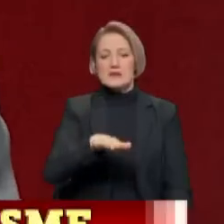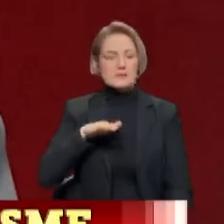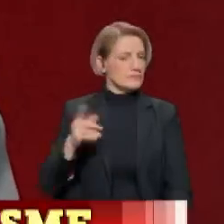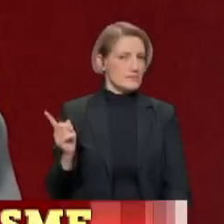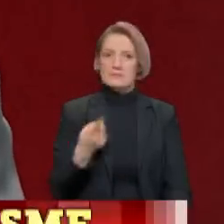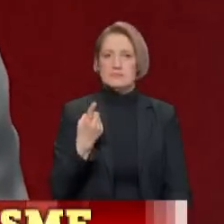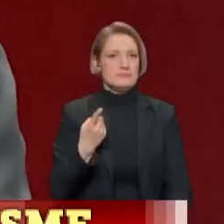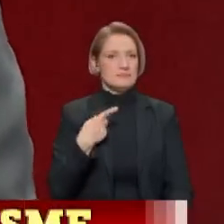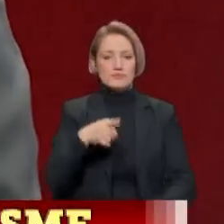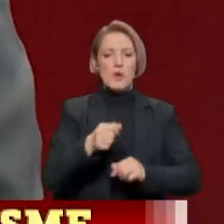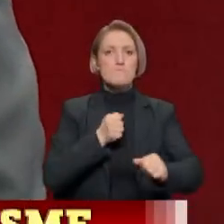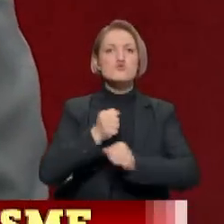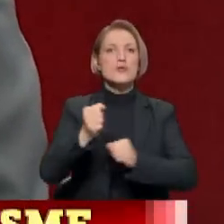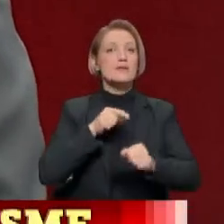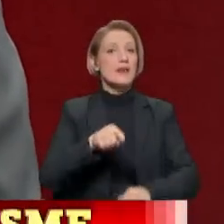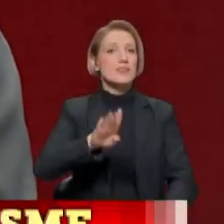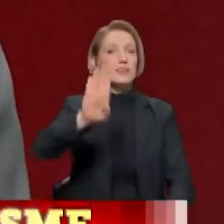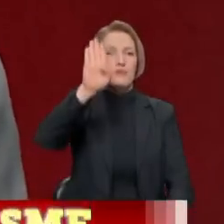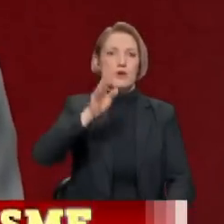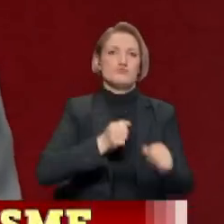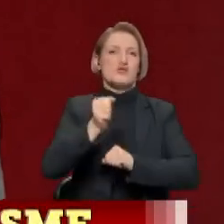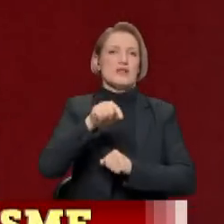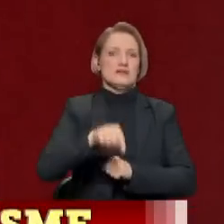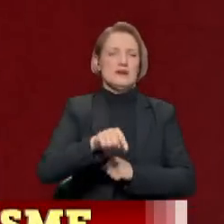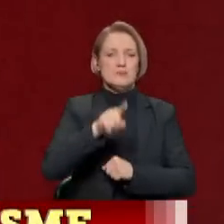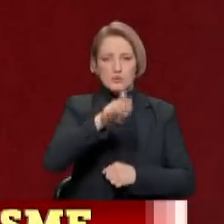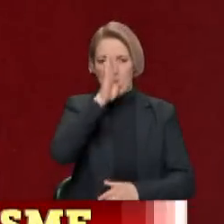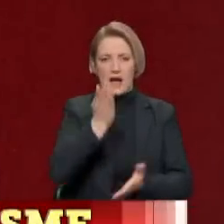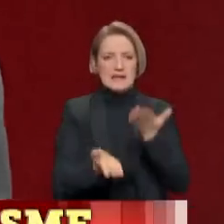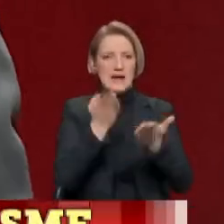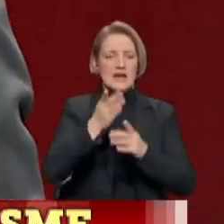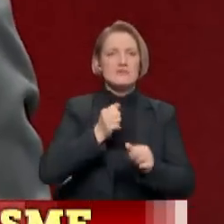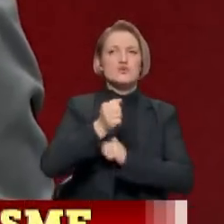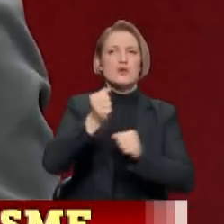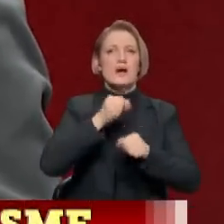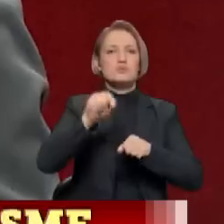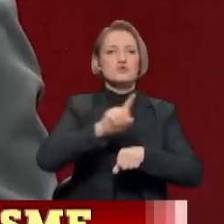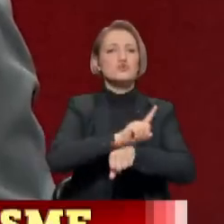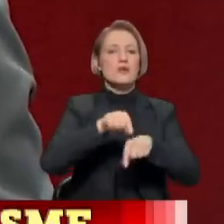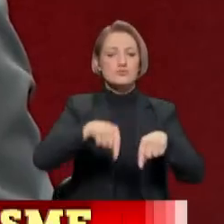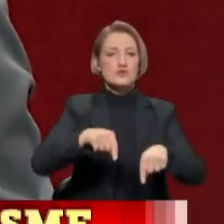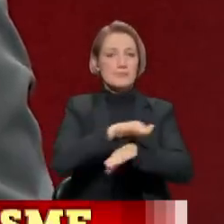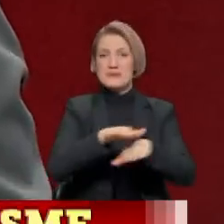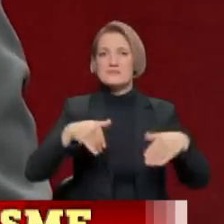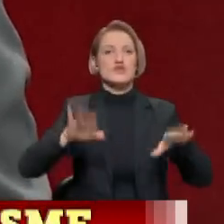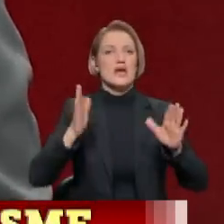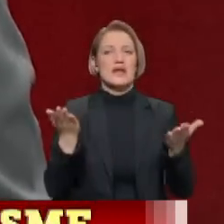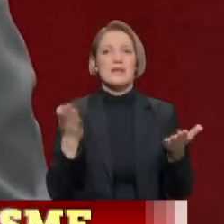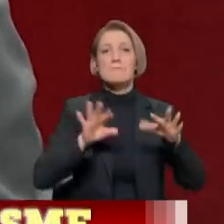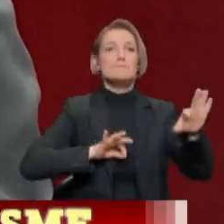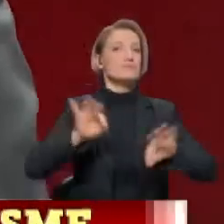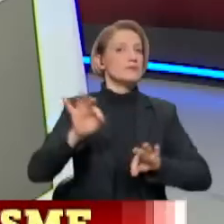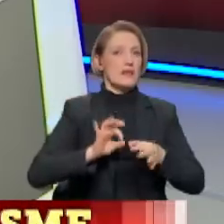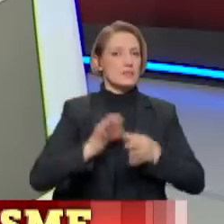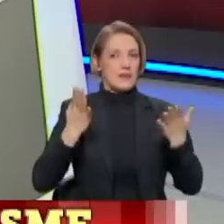bu mücadele demokrasi mücadelesi. Bu mücadele adalet mücadelesi. Ha, bu süreç burada bitmeyecek. Şimdi ne